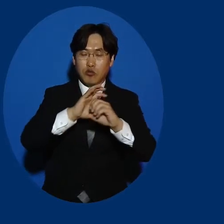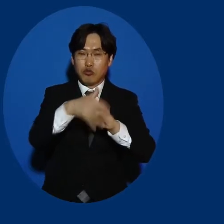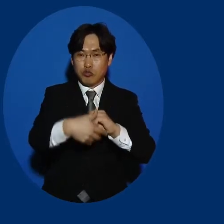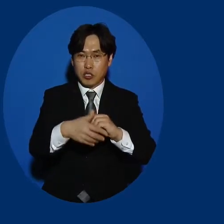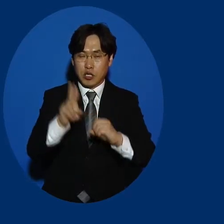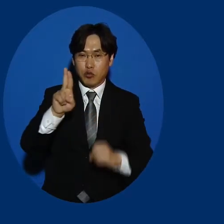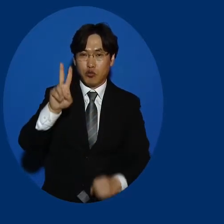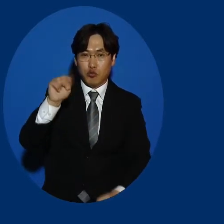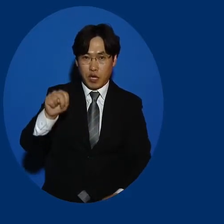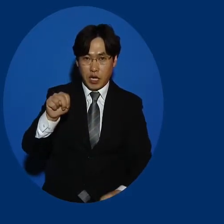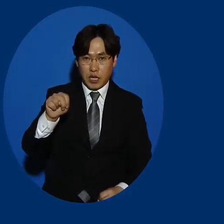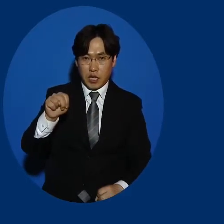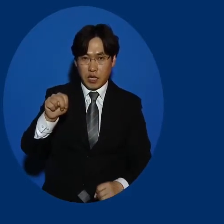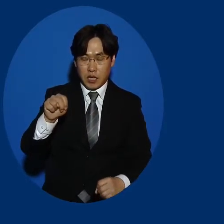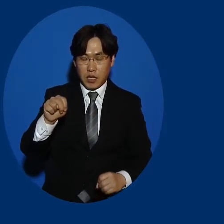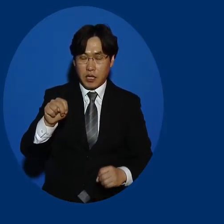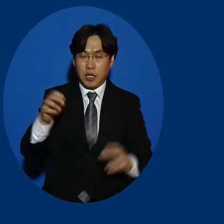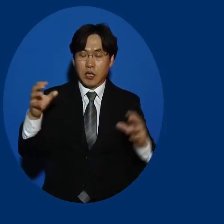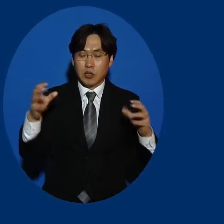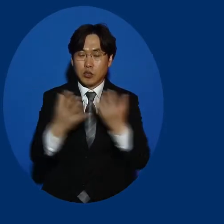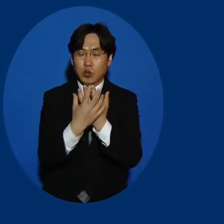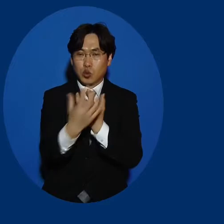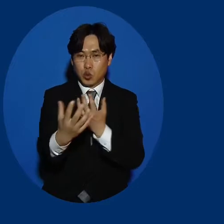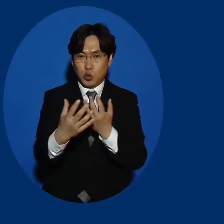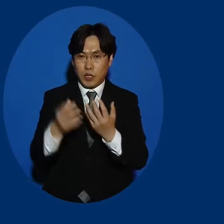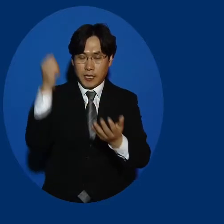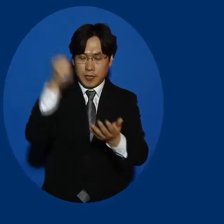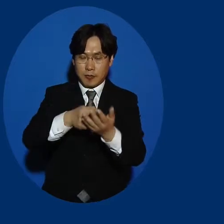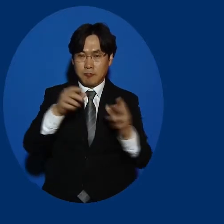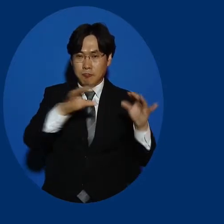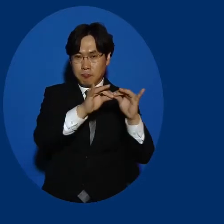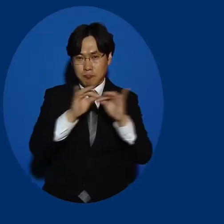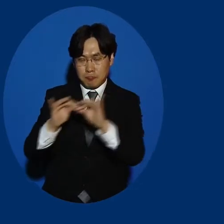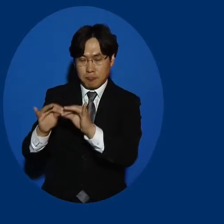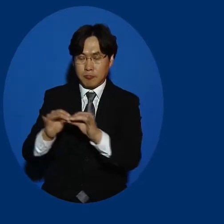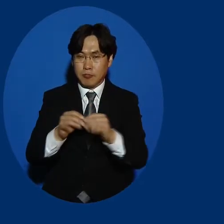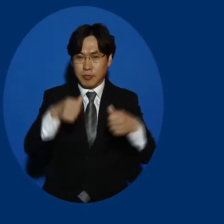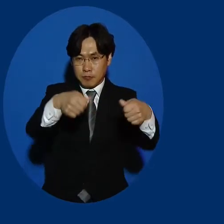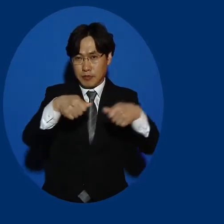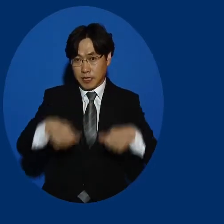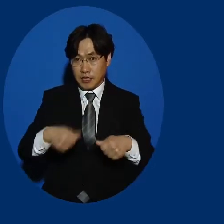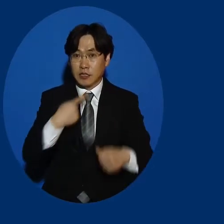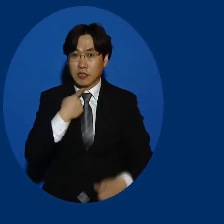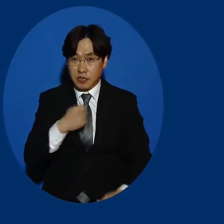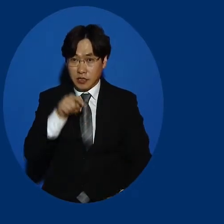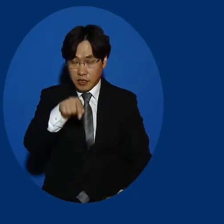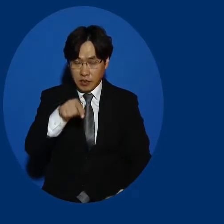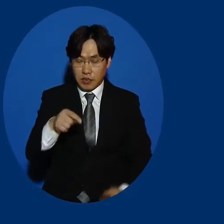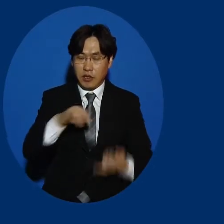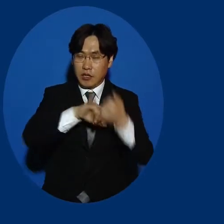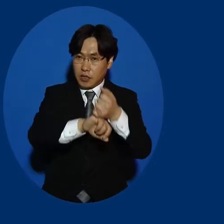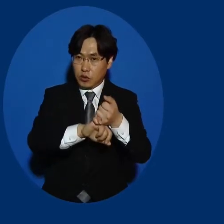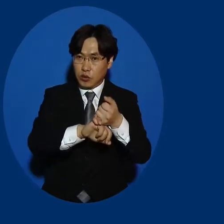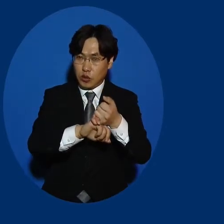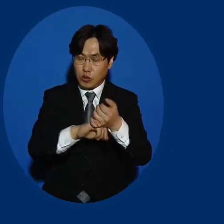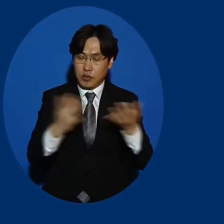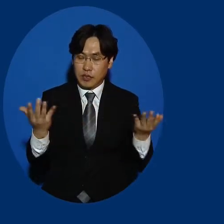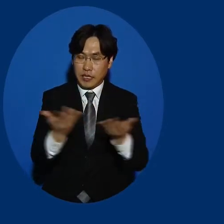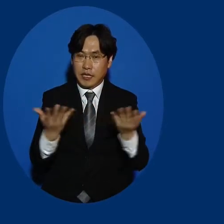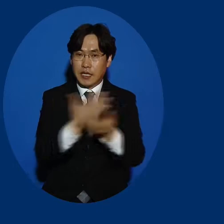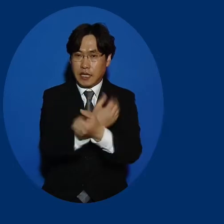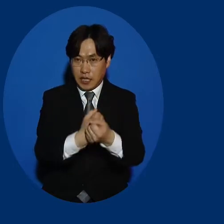그 유엔 총회에서 채택된 이제 모든 장애인의 존엄과 권리를 보장하기 위한 이제